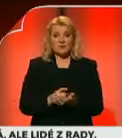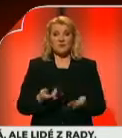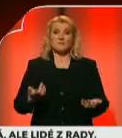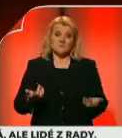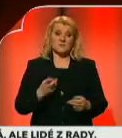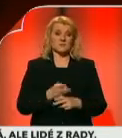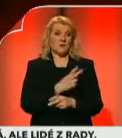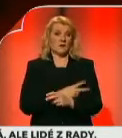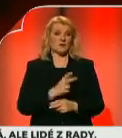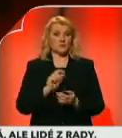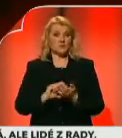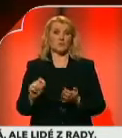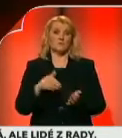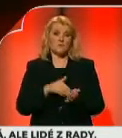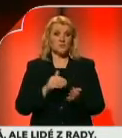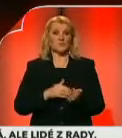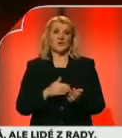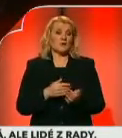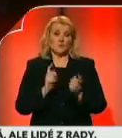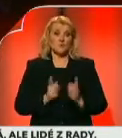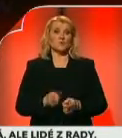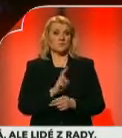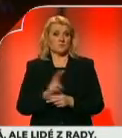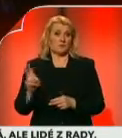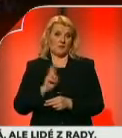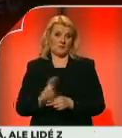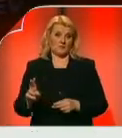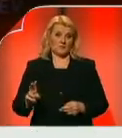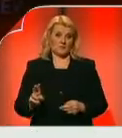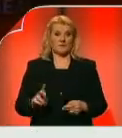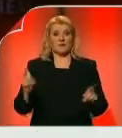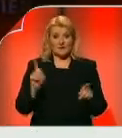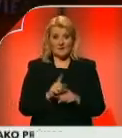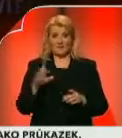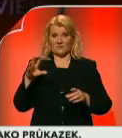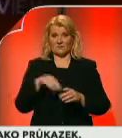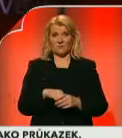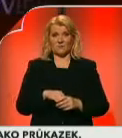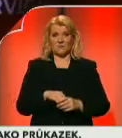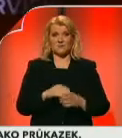samozřejmě státní orgán je povinen tomu požadavku vyhovět. A k tomu také směřovalo